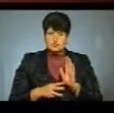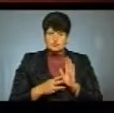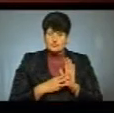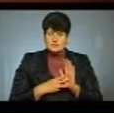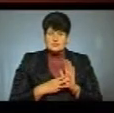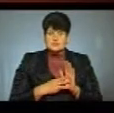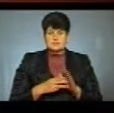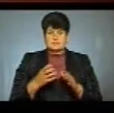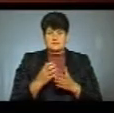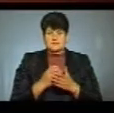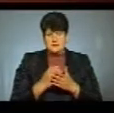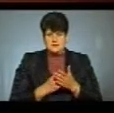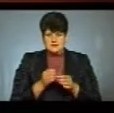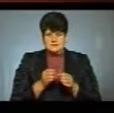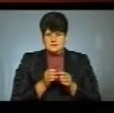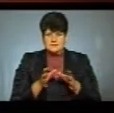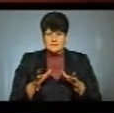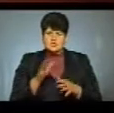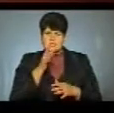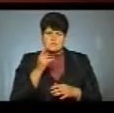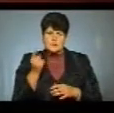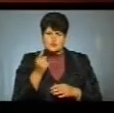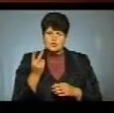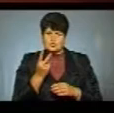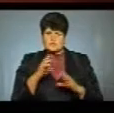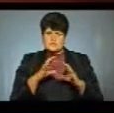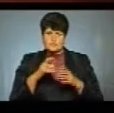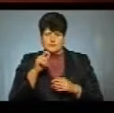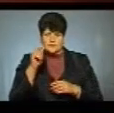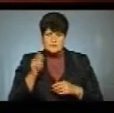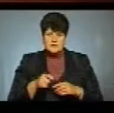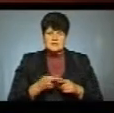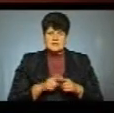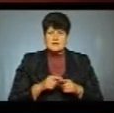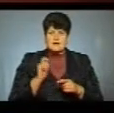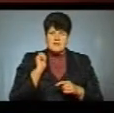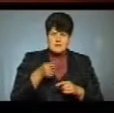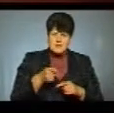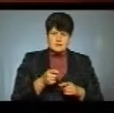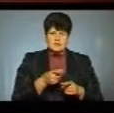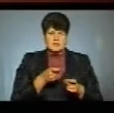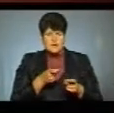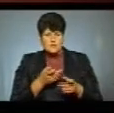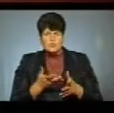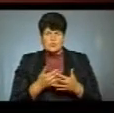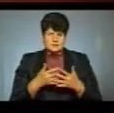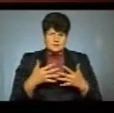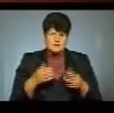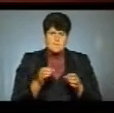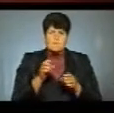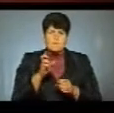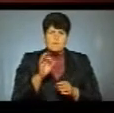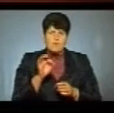2398 боєприпасів часів Першої і Другої світових воєн. Це снаряди, міни, гранати, набої та авіаційні бомби, повідомила